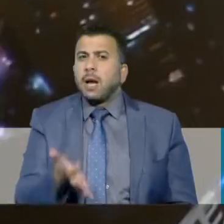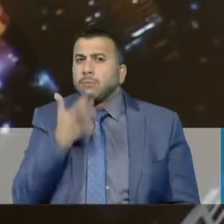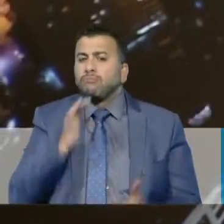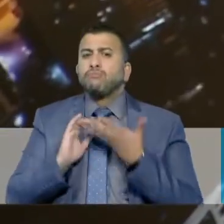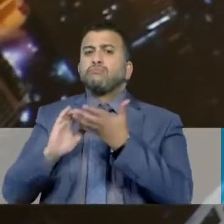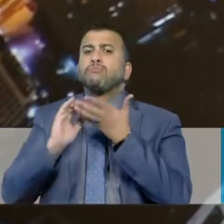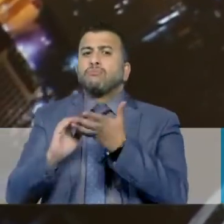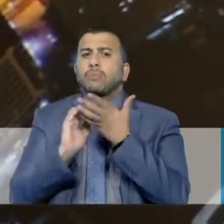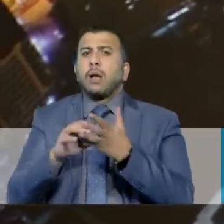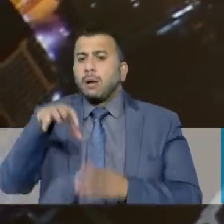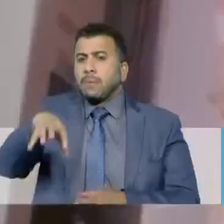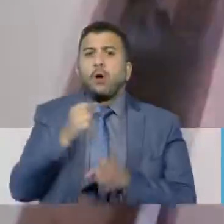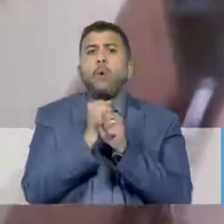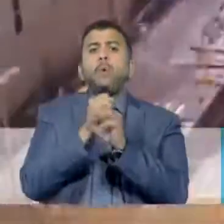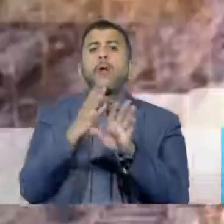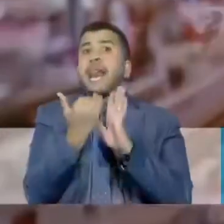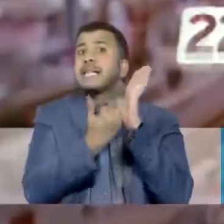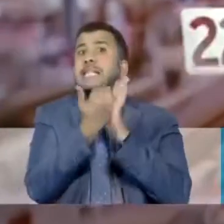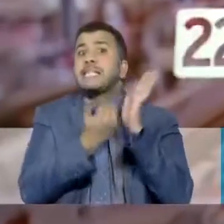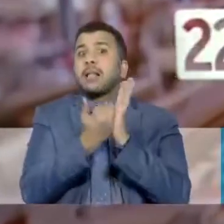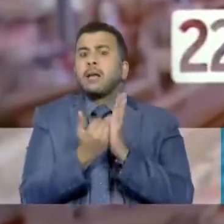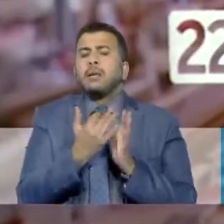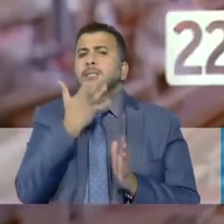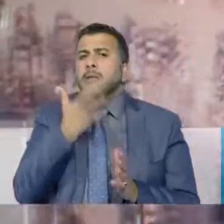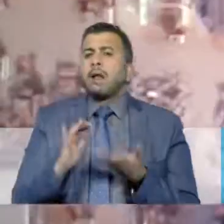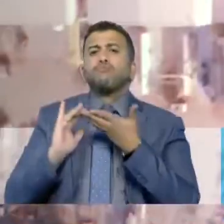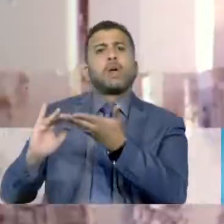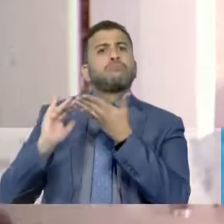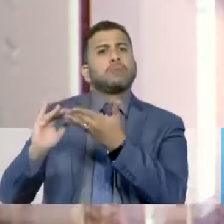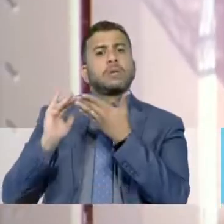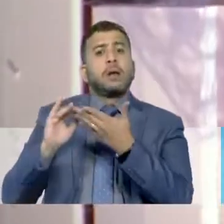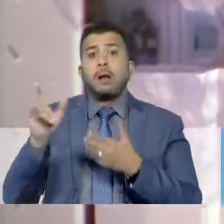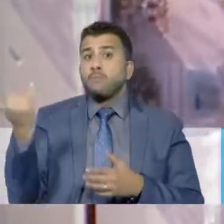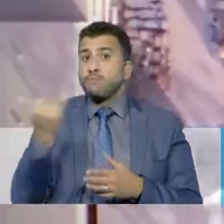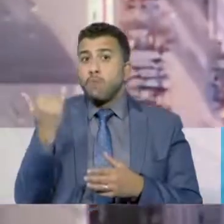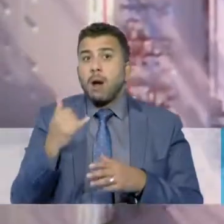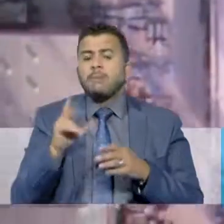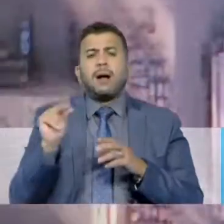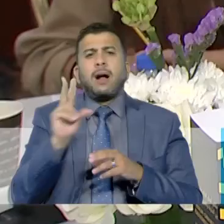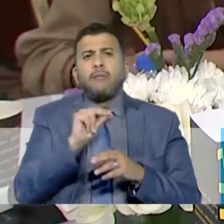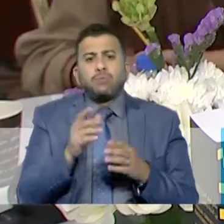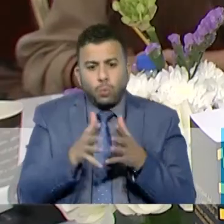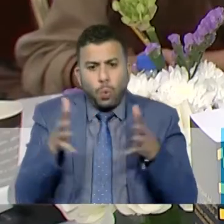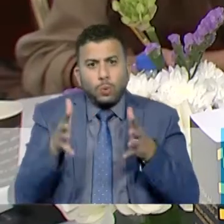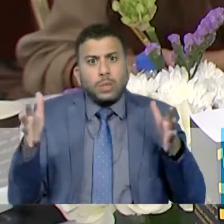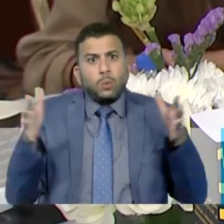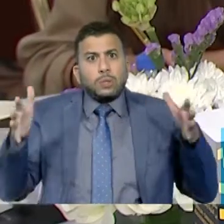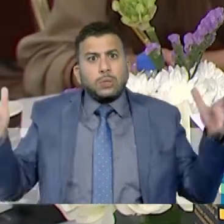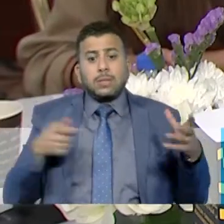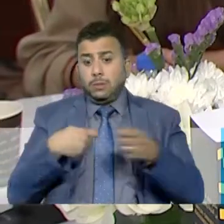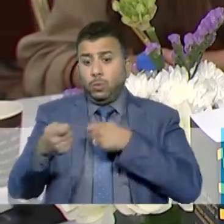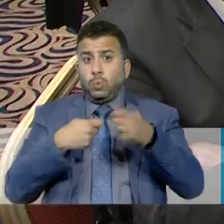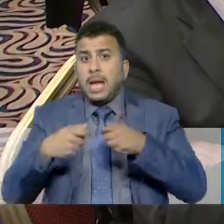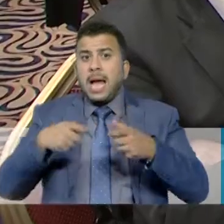التي توفرها المناطق الحرة الاقتصادية في الإمارة باعتبارها بوابة لتوسيع الأعمال باتجاه الأسواق